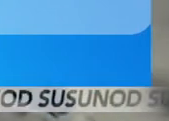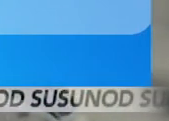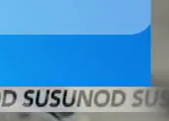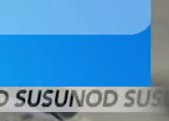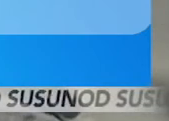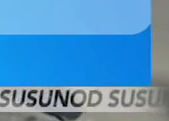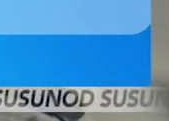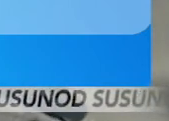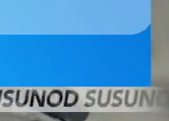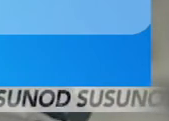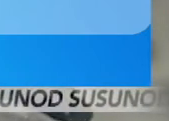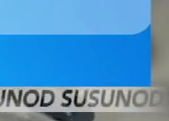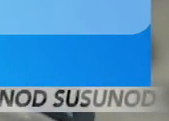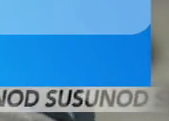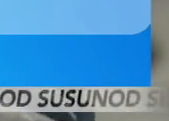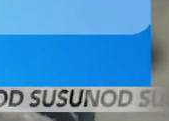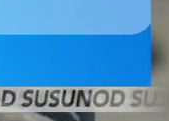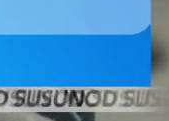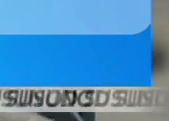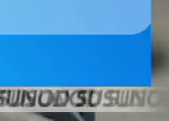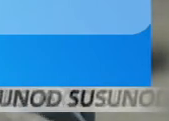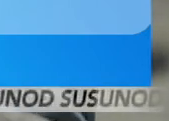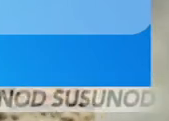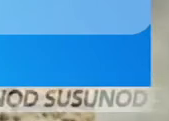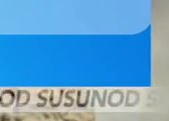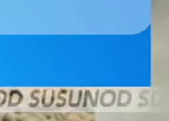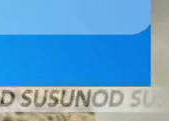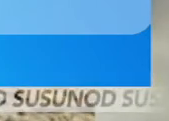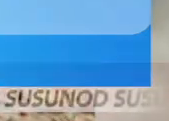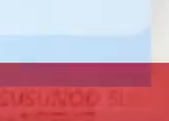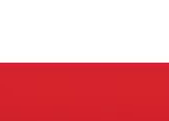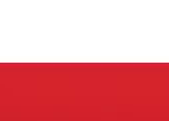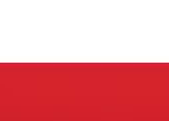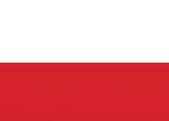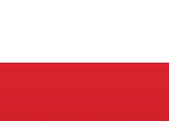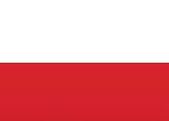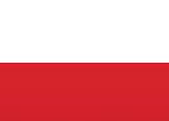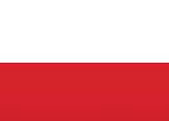Pangasinan. Magbabalik agad ang Balitanghali.